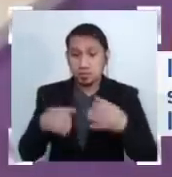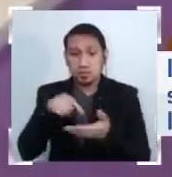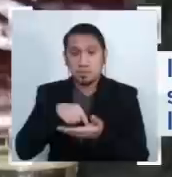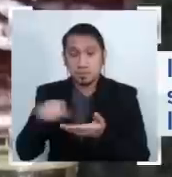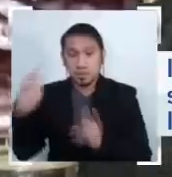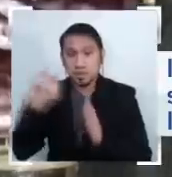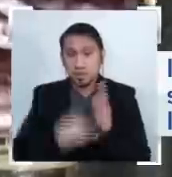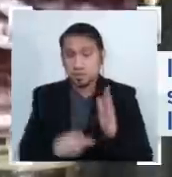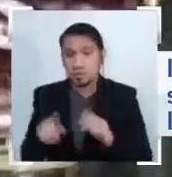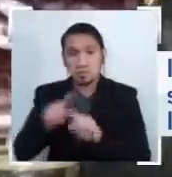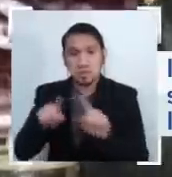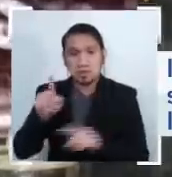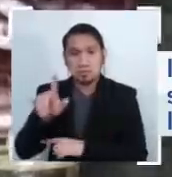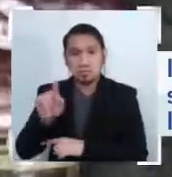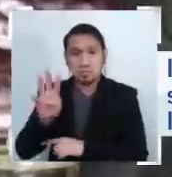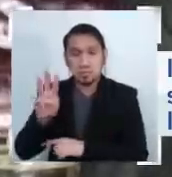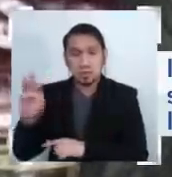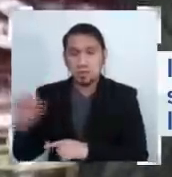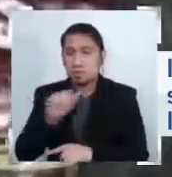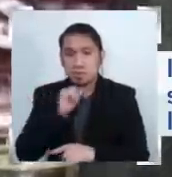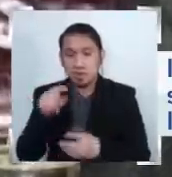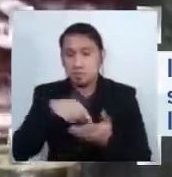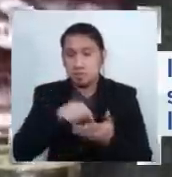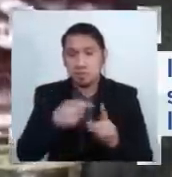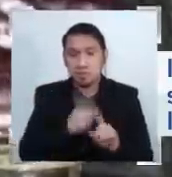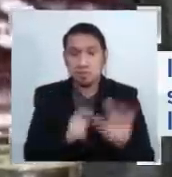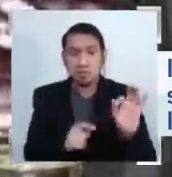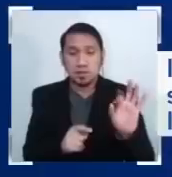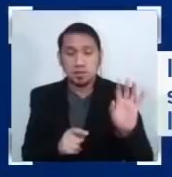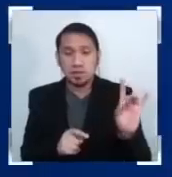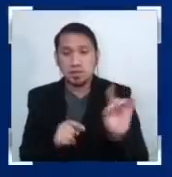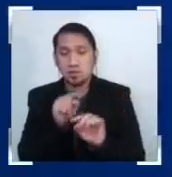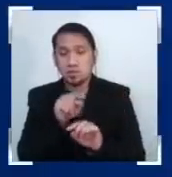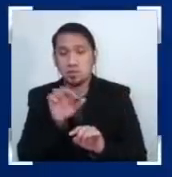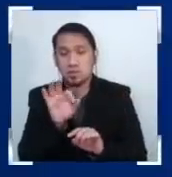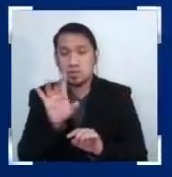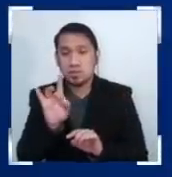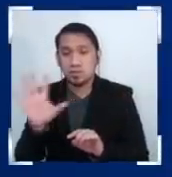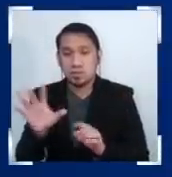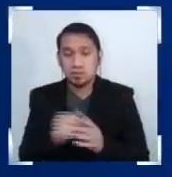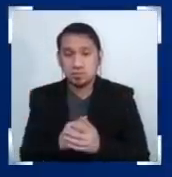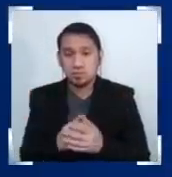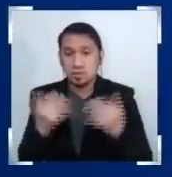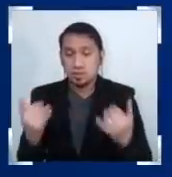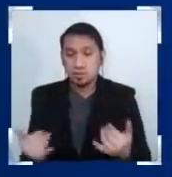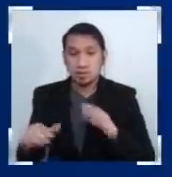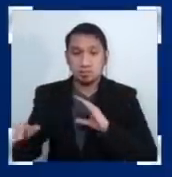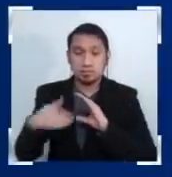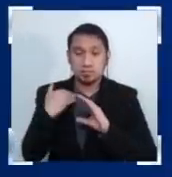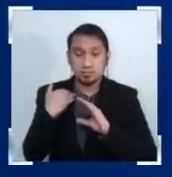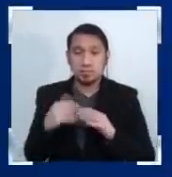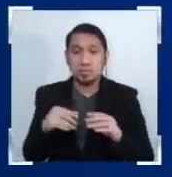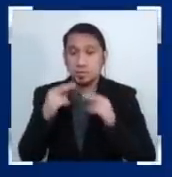di binayaran mula 1982 hanggang 1985 pati na ang multa para rito. Sa isang email sa GMA News ng